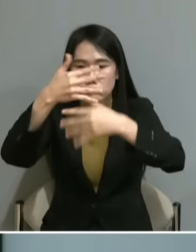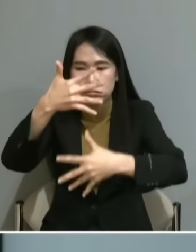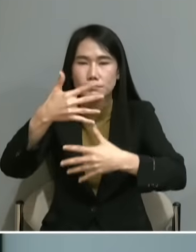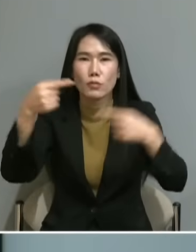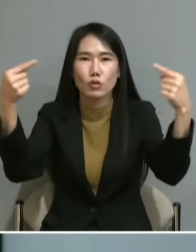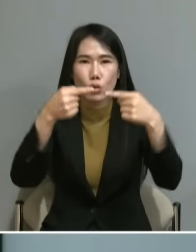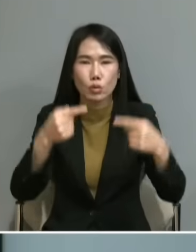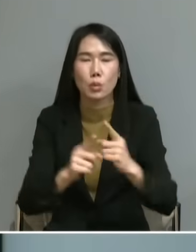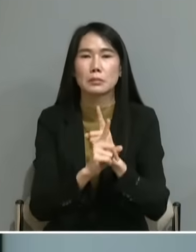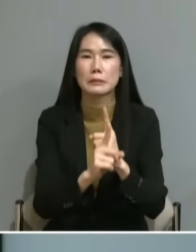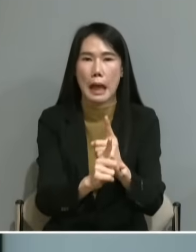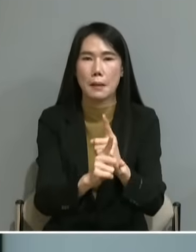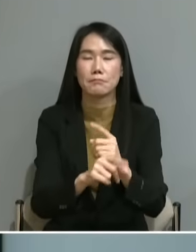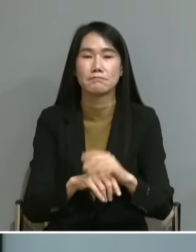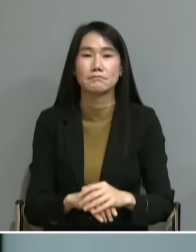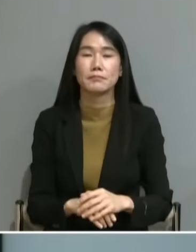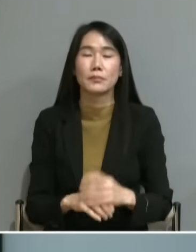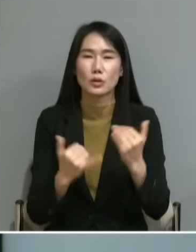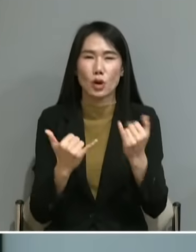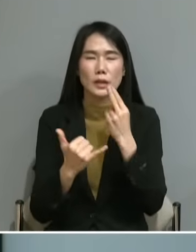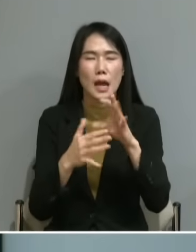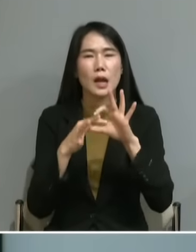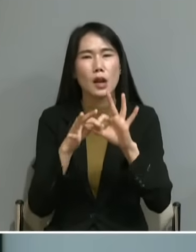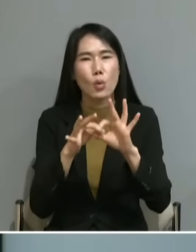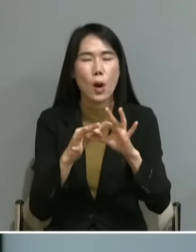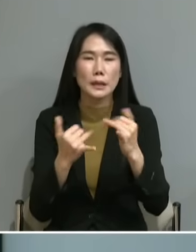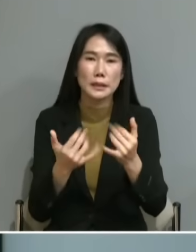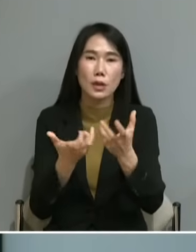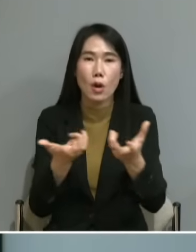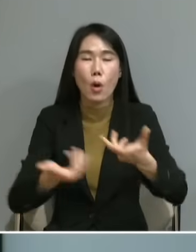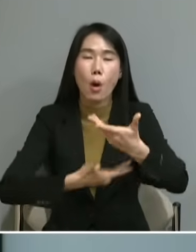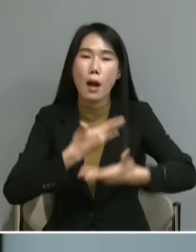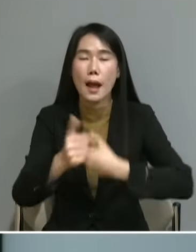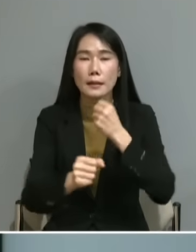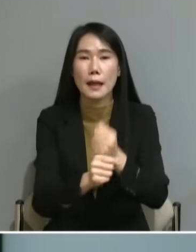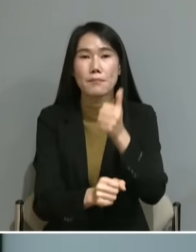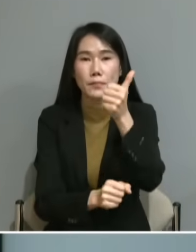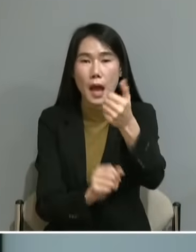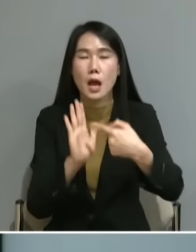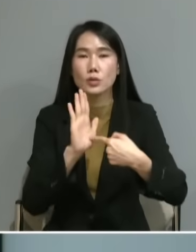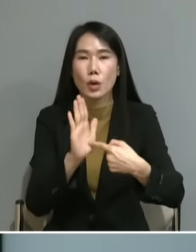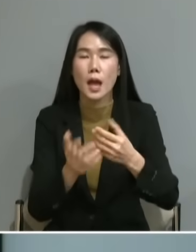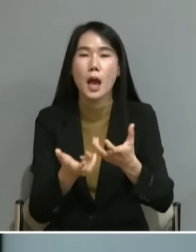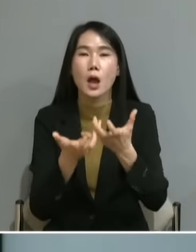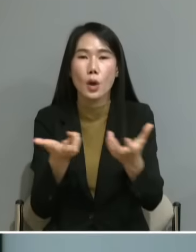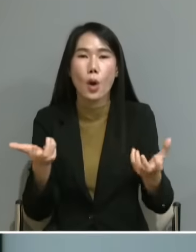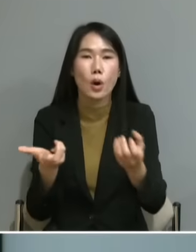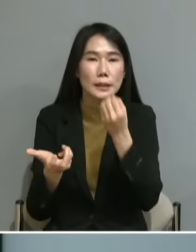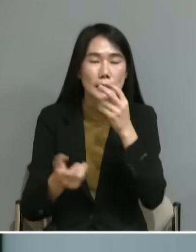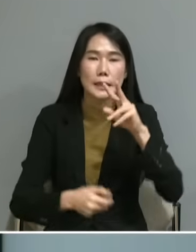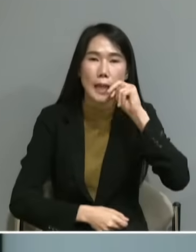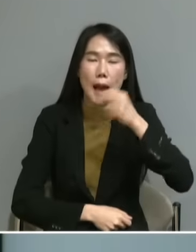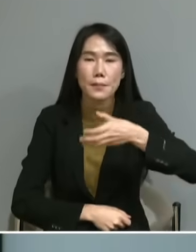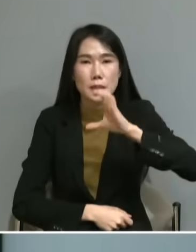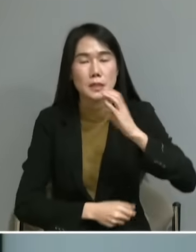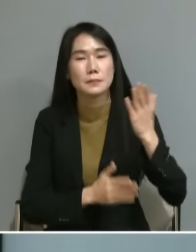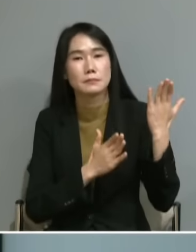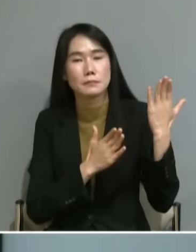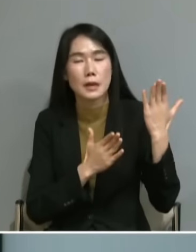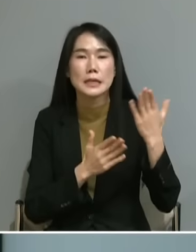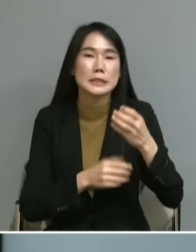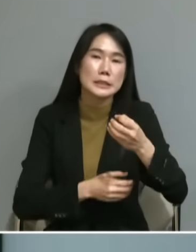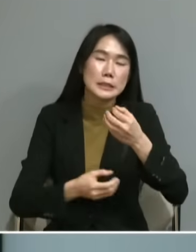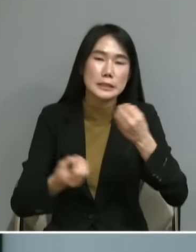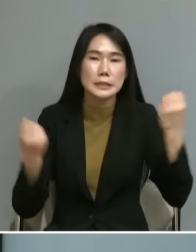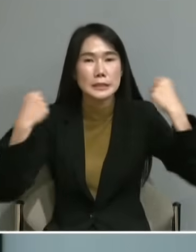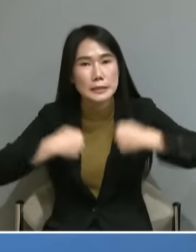างนะครับสิ่งที่เป็นสินค้าที่ทำได้ก็คือเรื่องของสินค้าอาหารเครื่องดื่มการบริโภคนะครับสิ่งที่ใช้ไม่